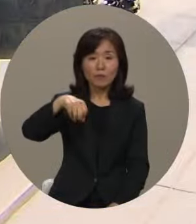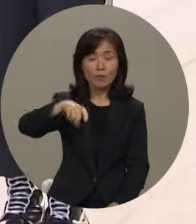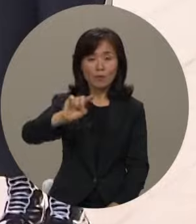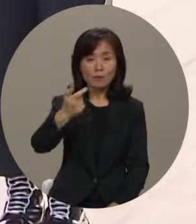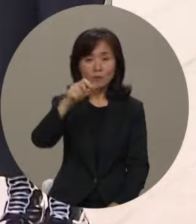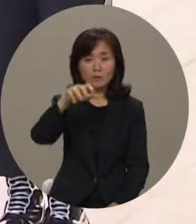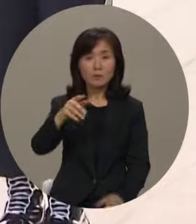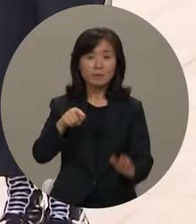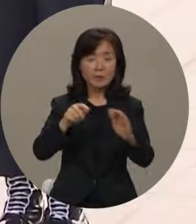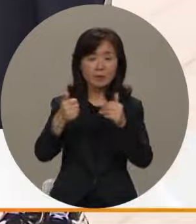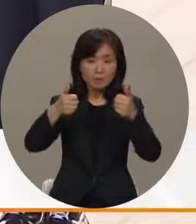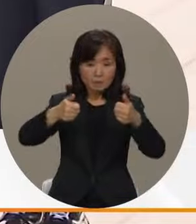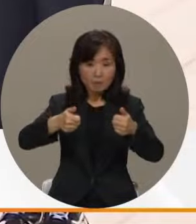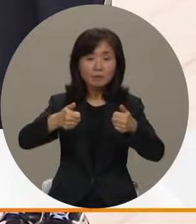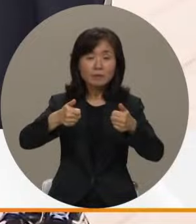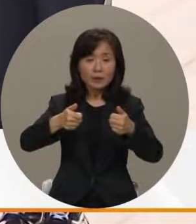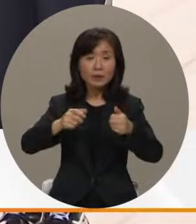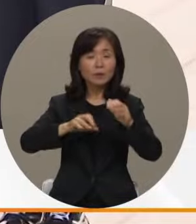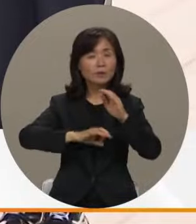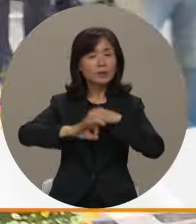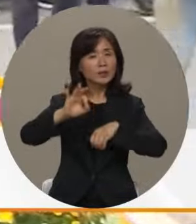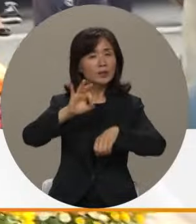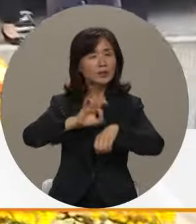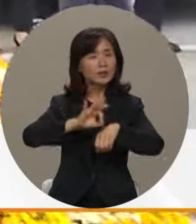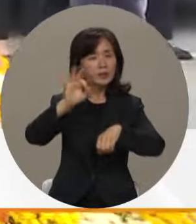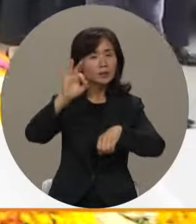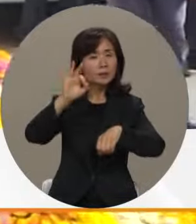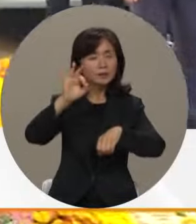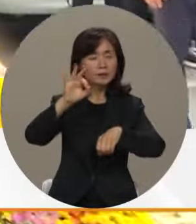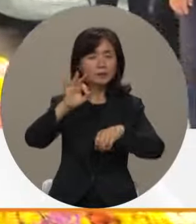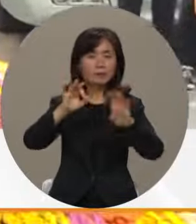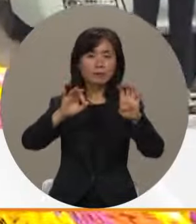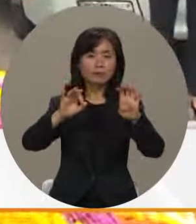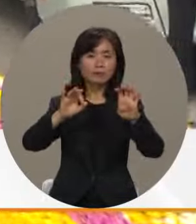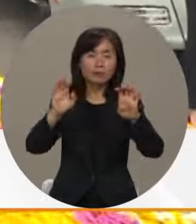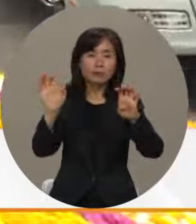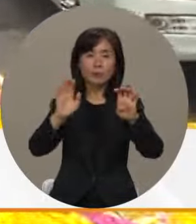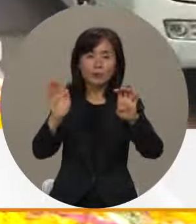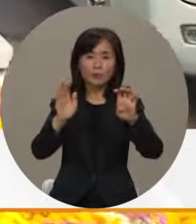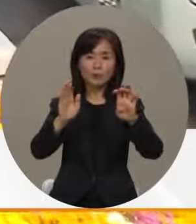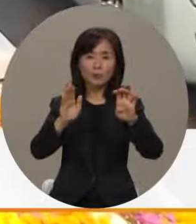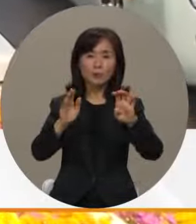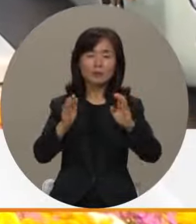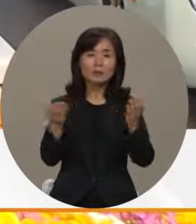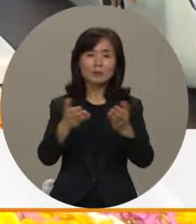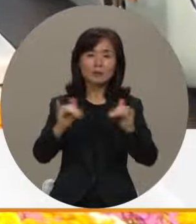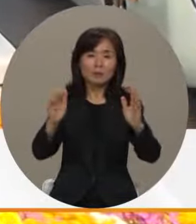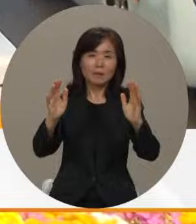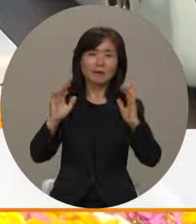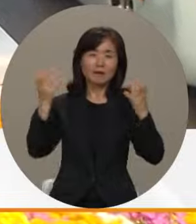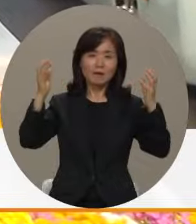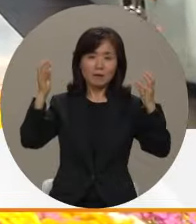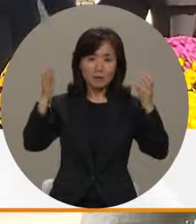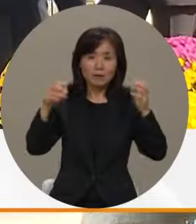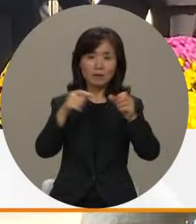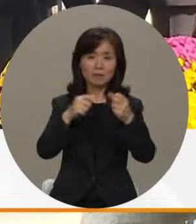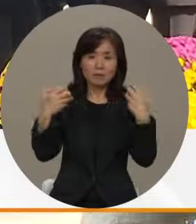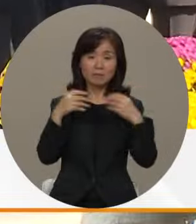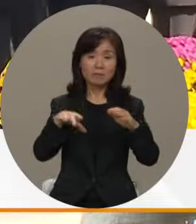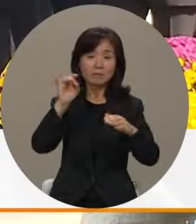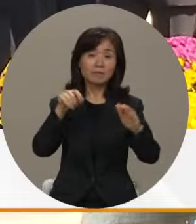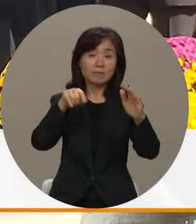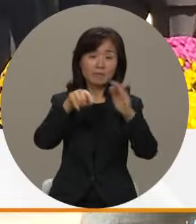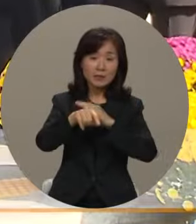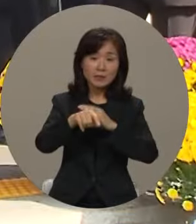마치고 오전 10시 40분쯤 직원들의 환호를 받으며 교육청에 처음으로 출근한 정교육감은 취임 일성으로